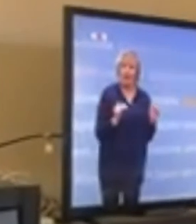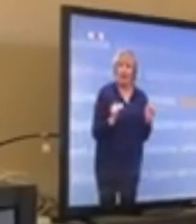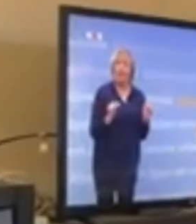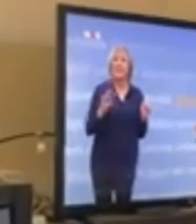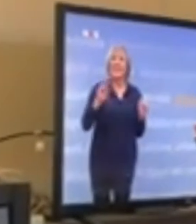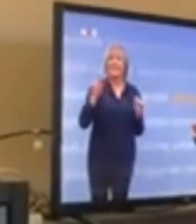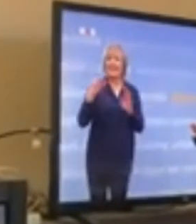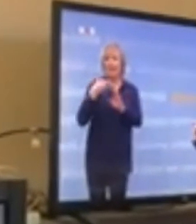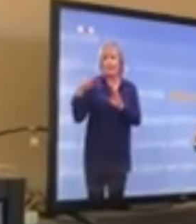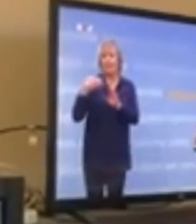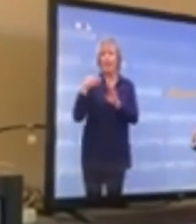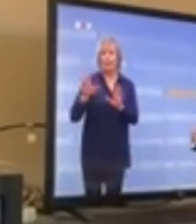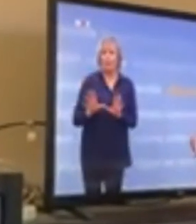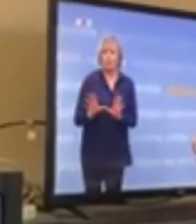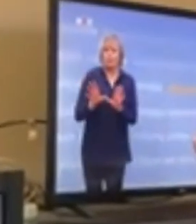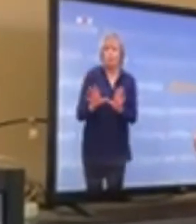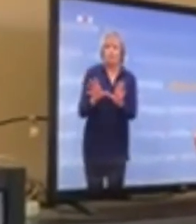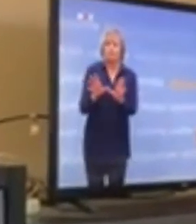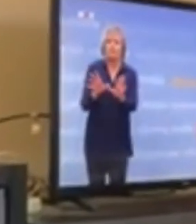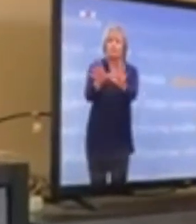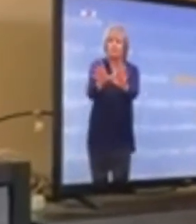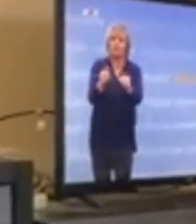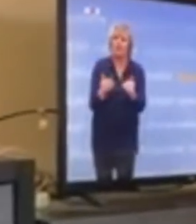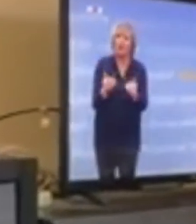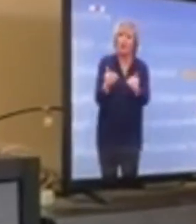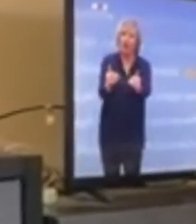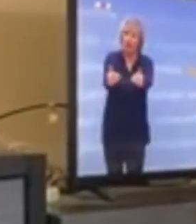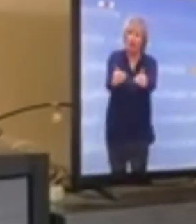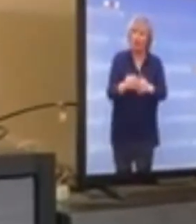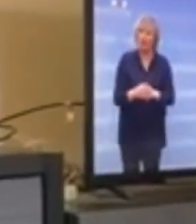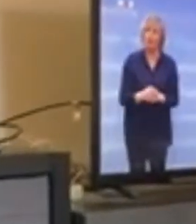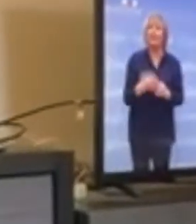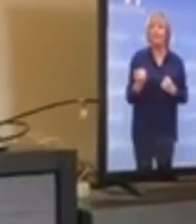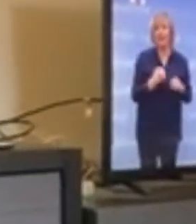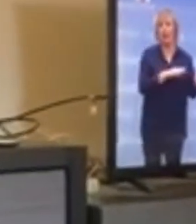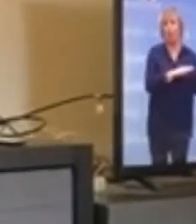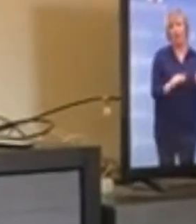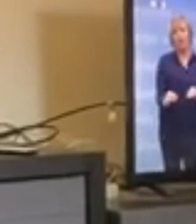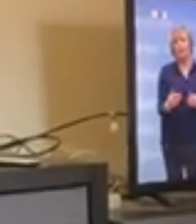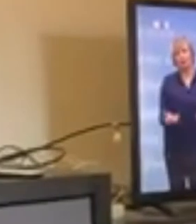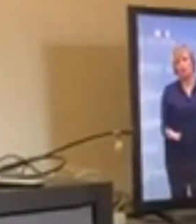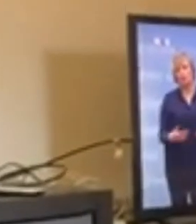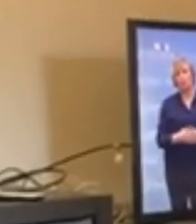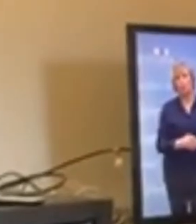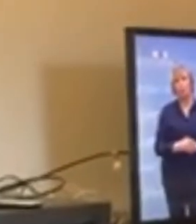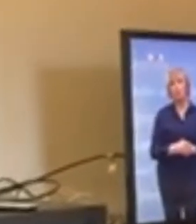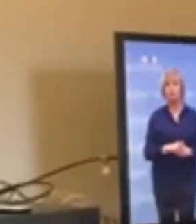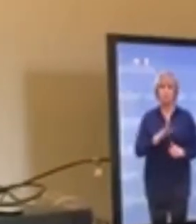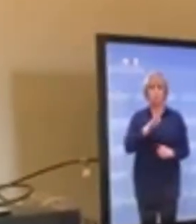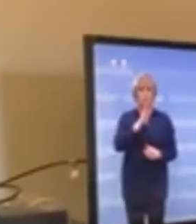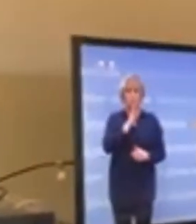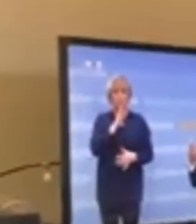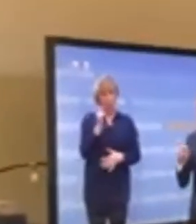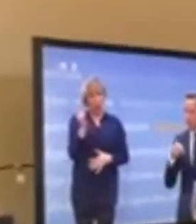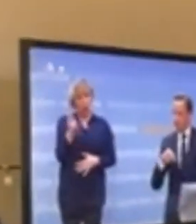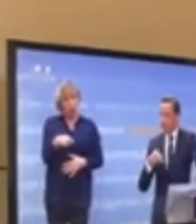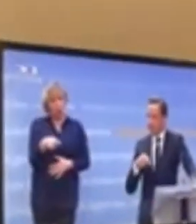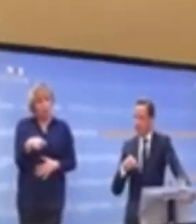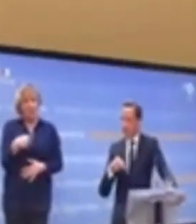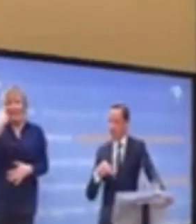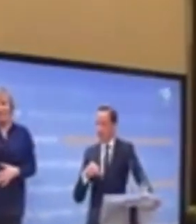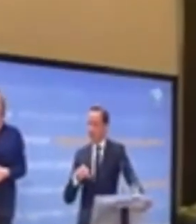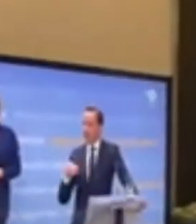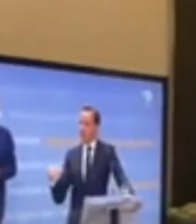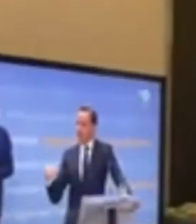lang als mogelijk voor ons uitduwen. En daarom nemen we deze maatregel. En als dat lukt, dan zullen we natuurlijk nooit weten